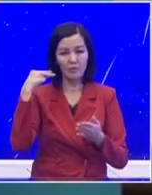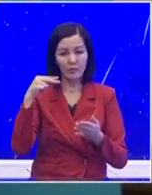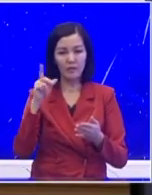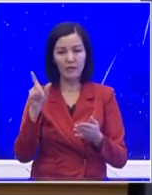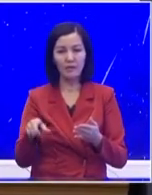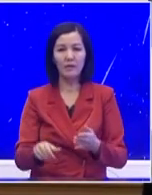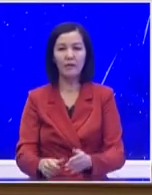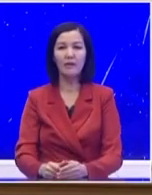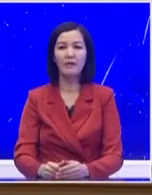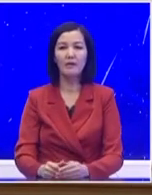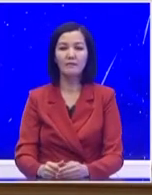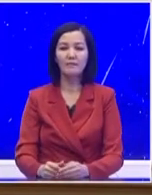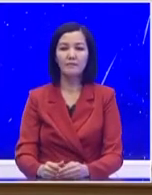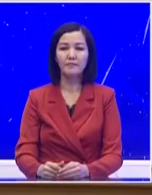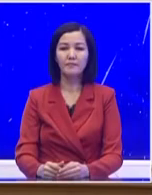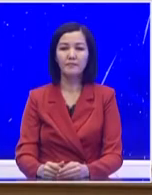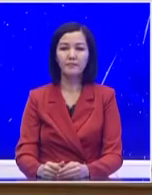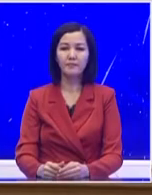президенті.